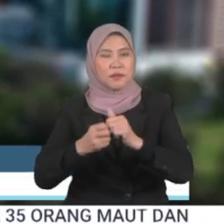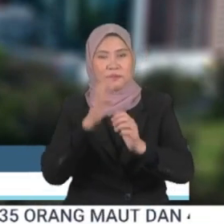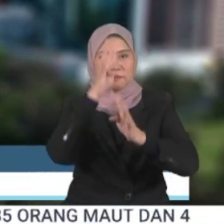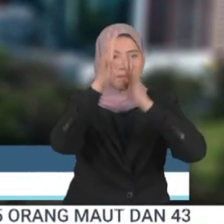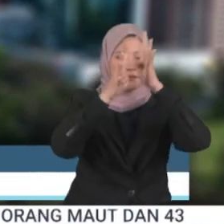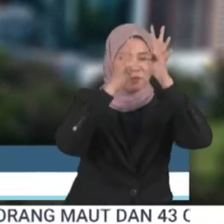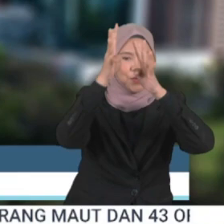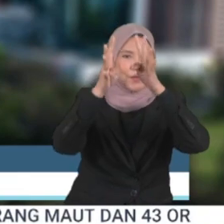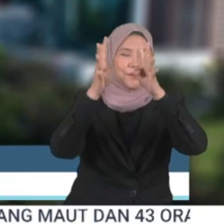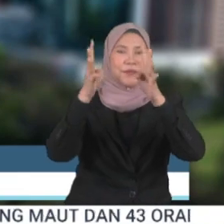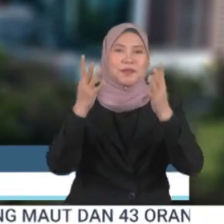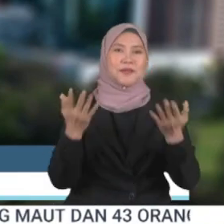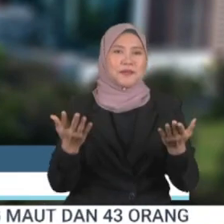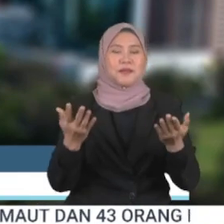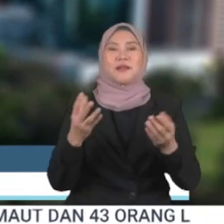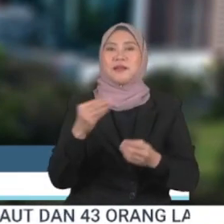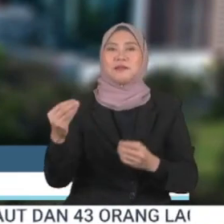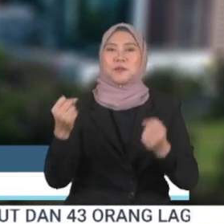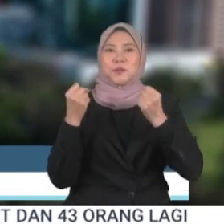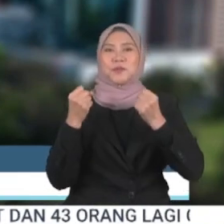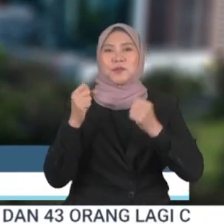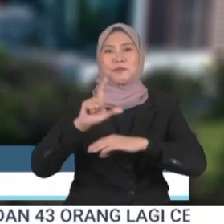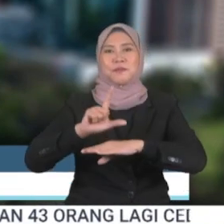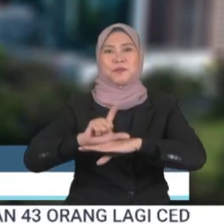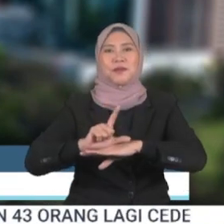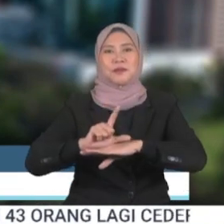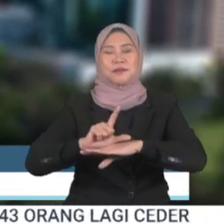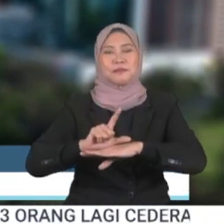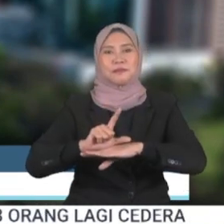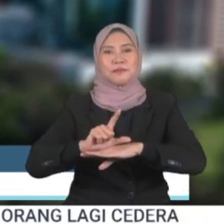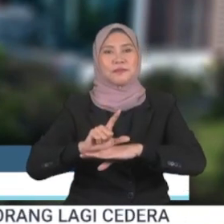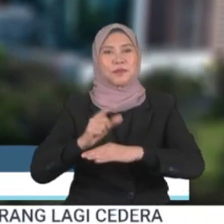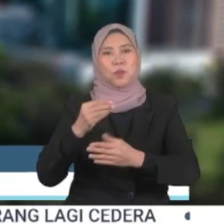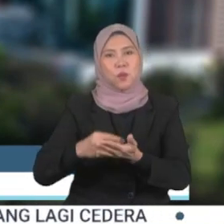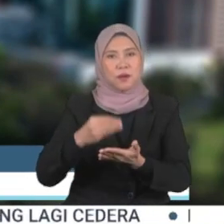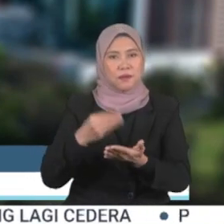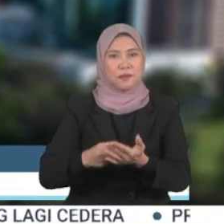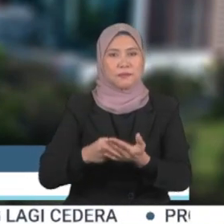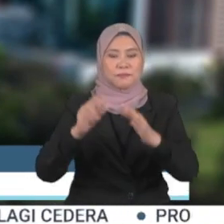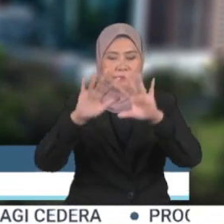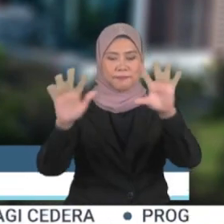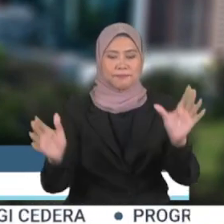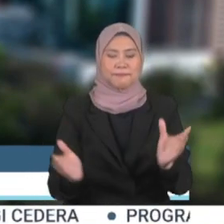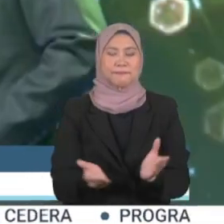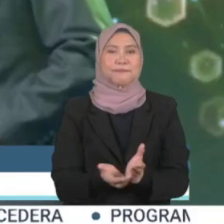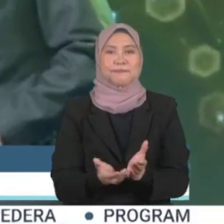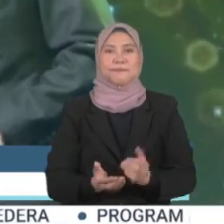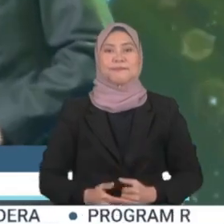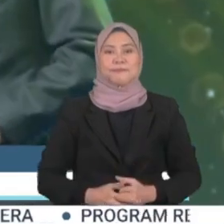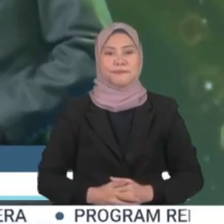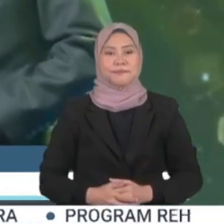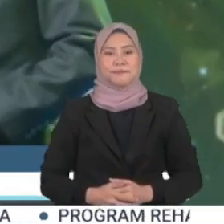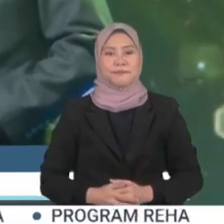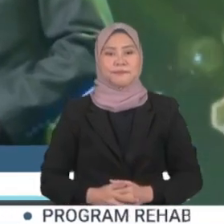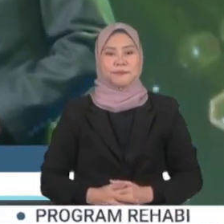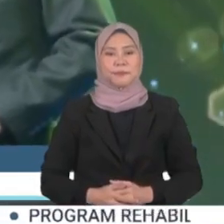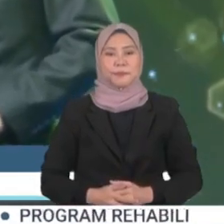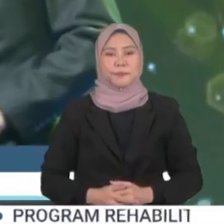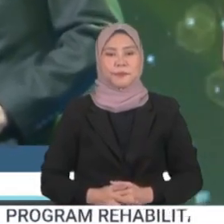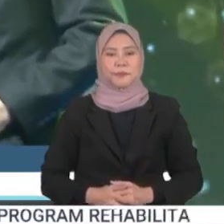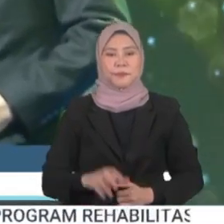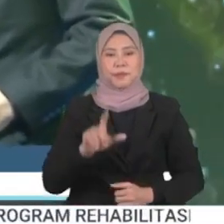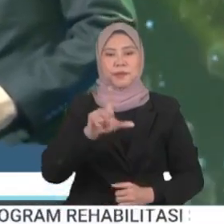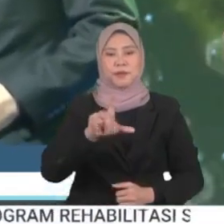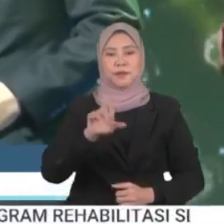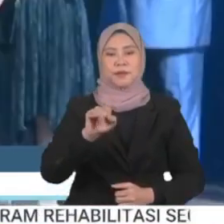inovatif sekaligus memperkukuh kedudukan Labuan dalam landansskap kewangan global lifia